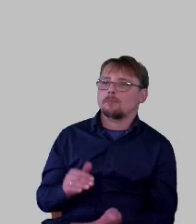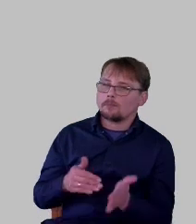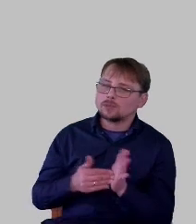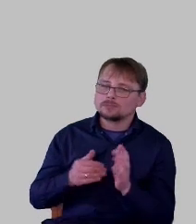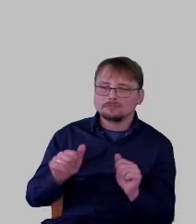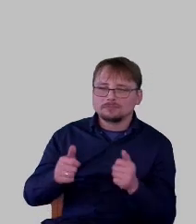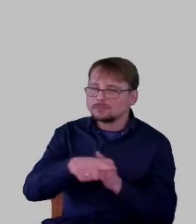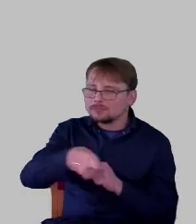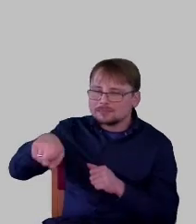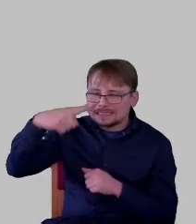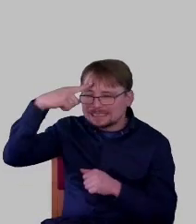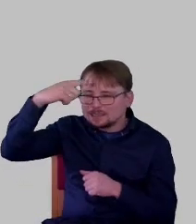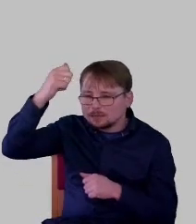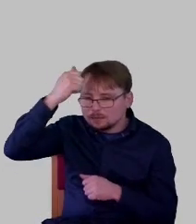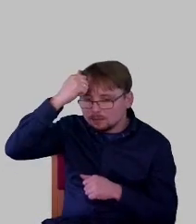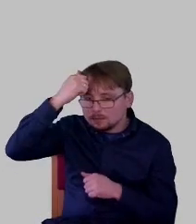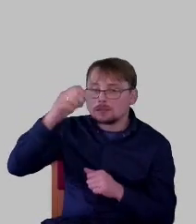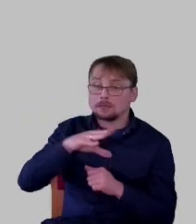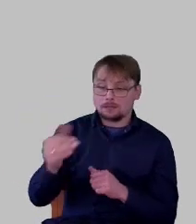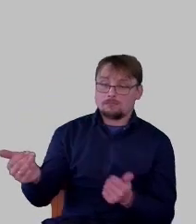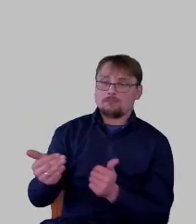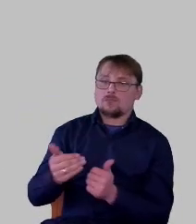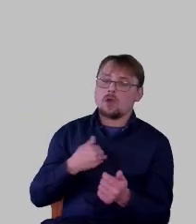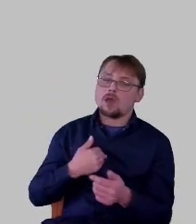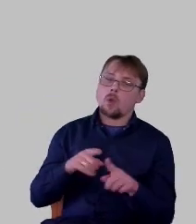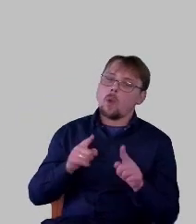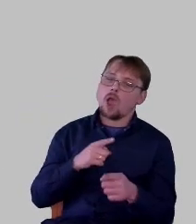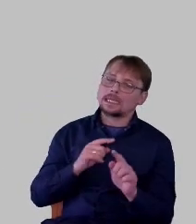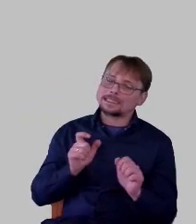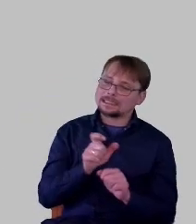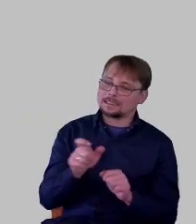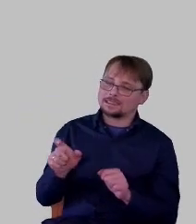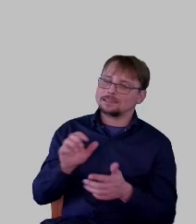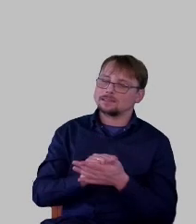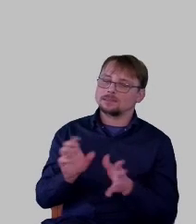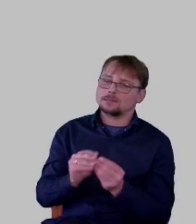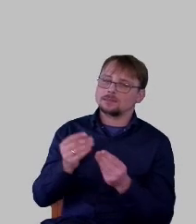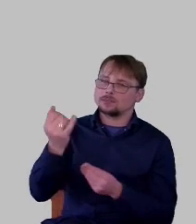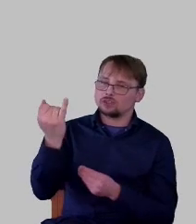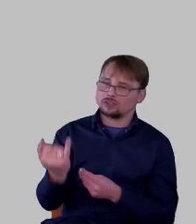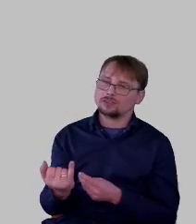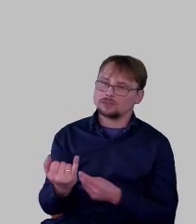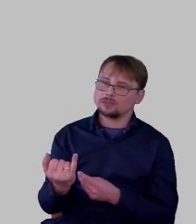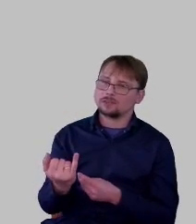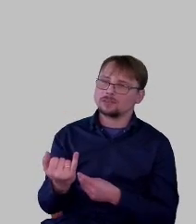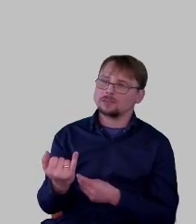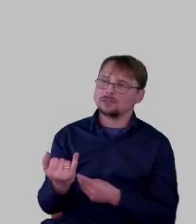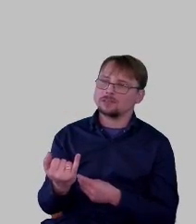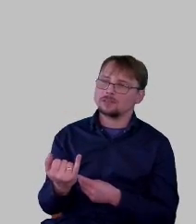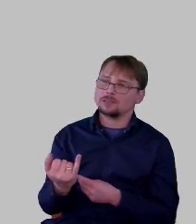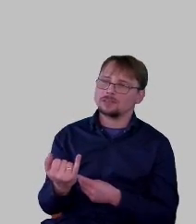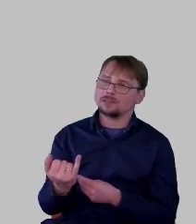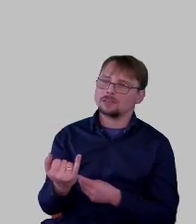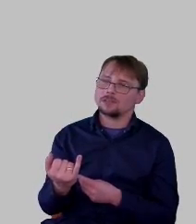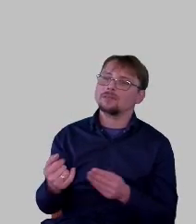że ta możliwość zorganizowania indywidualnych zajęć z uczniem jest w wielu